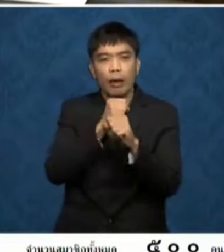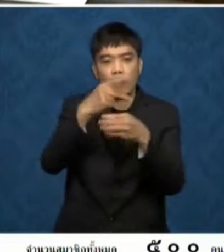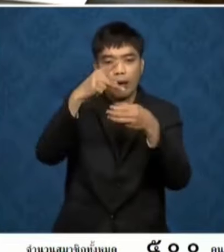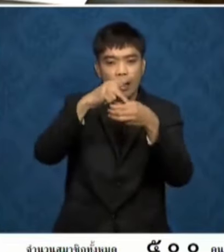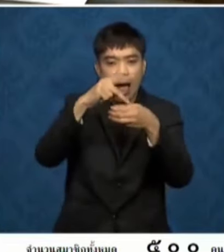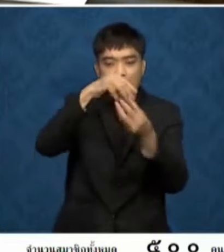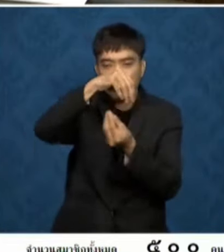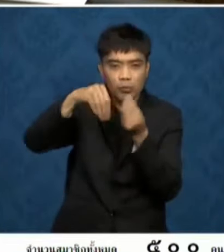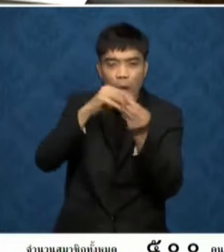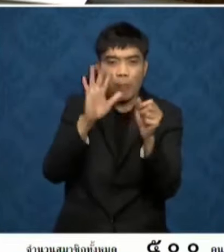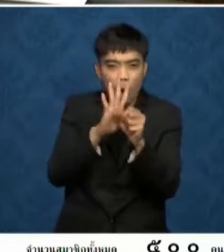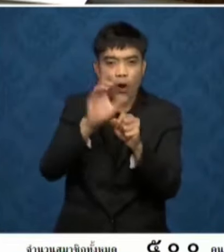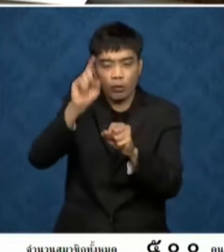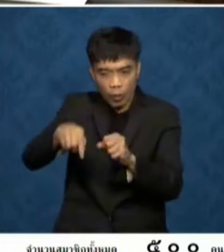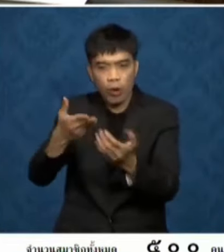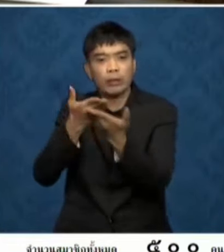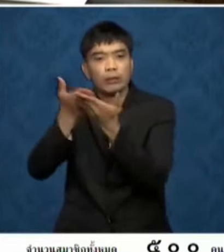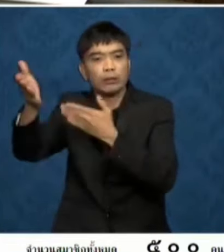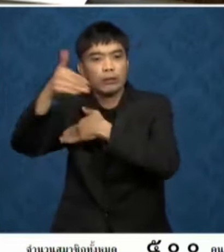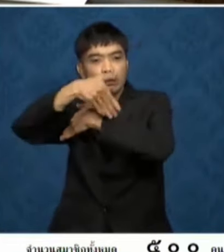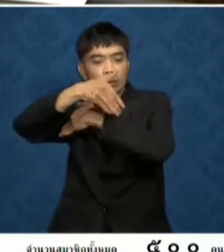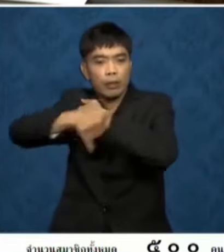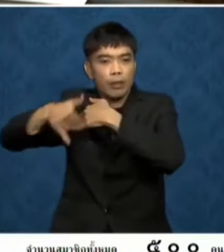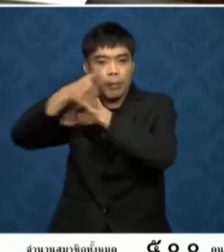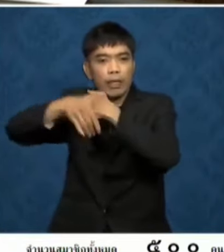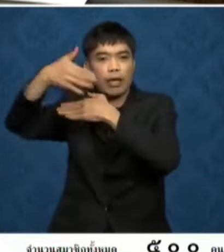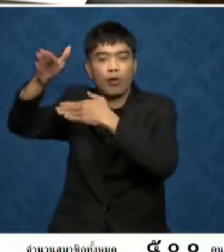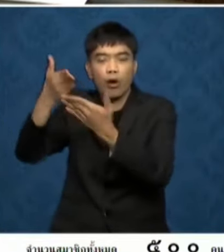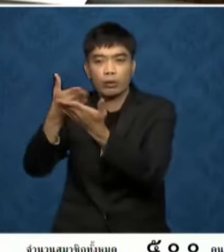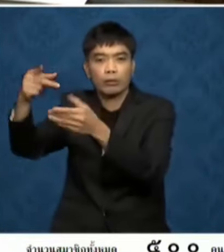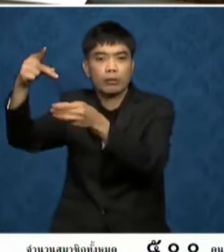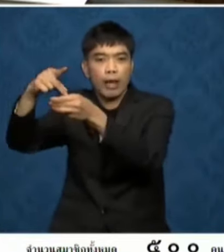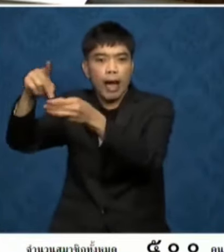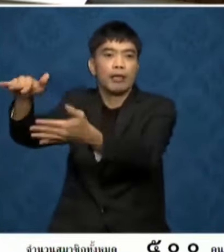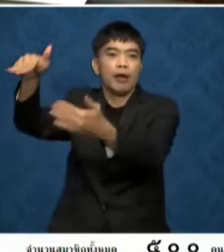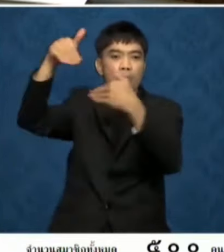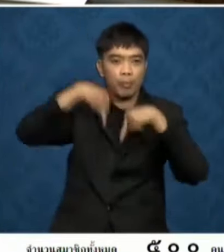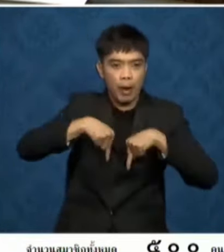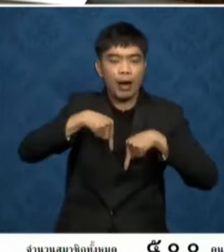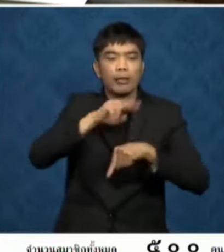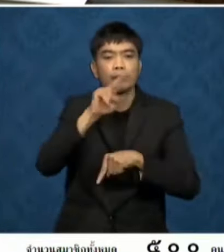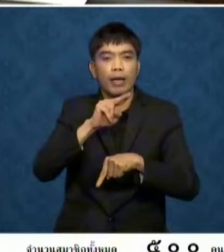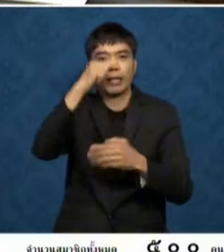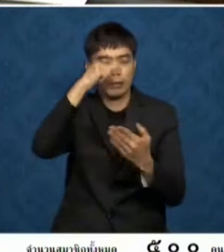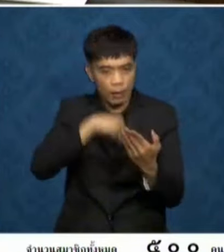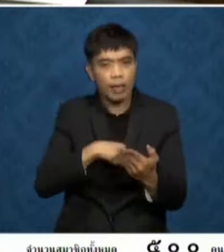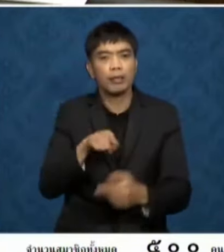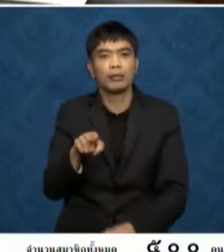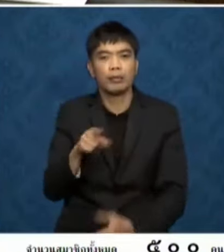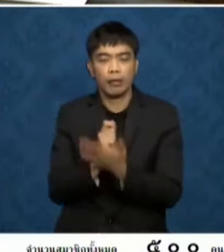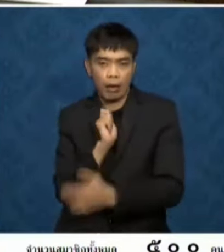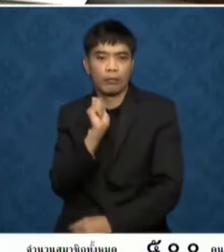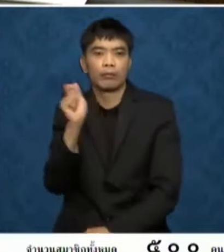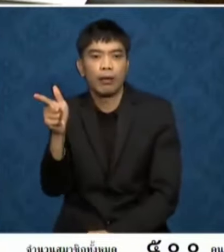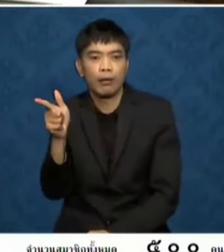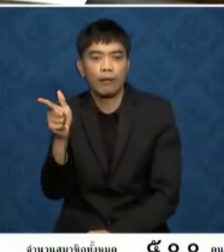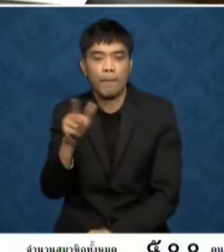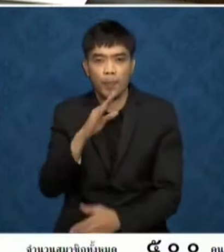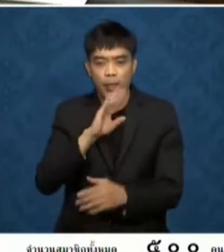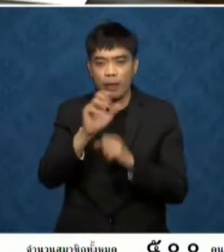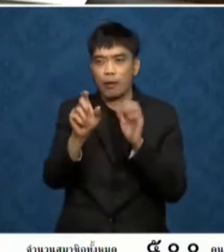ซมาทดแทนจากต่างประเทศค่ะความเสียหายที่4ค่ะก็คือการเจรจาประโยชน์ให้สิทธิสำรวจแล้วก็ผลิตปิโตรเลียมครั้